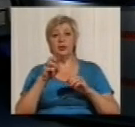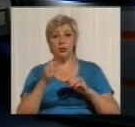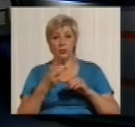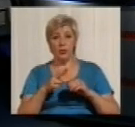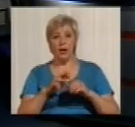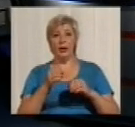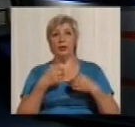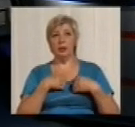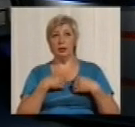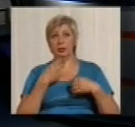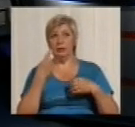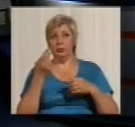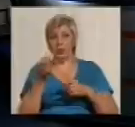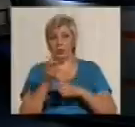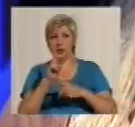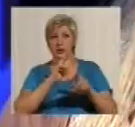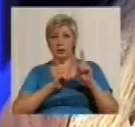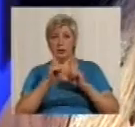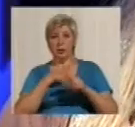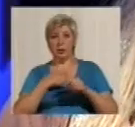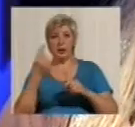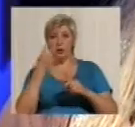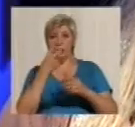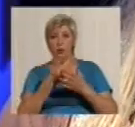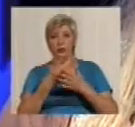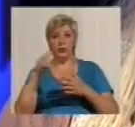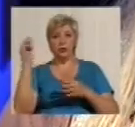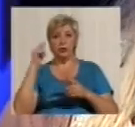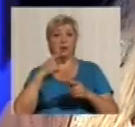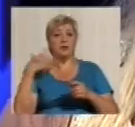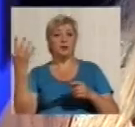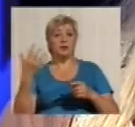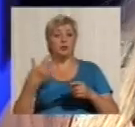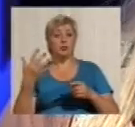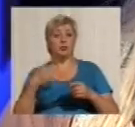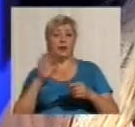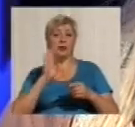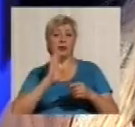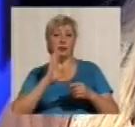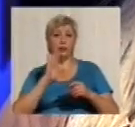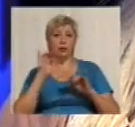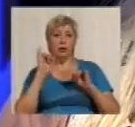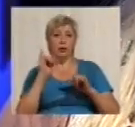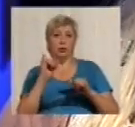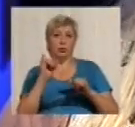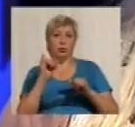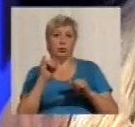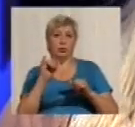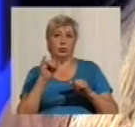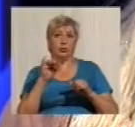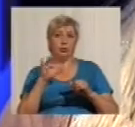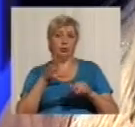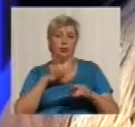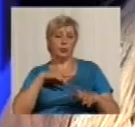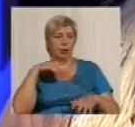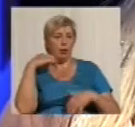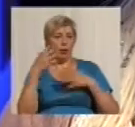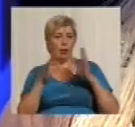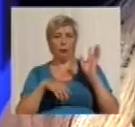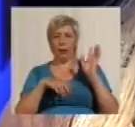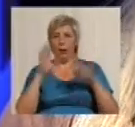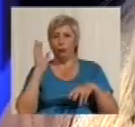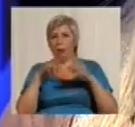увидели выступление девушки, которая рассказывала о том, что у нее была такая достаточно сумбурная речь, или я чуть опоздала, и она рассказывала